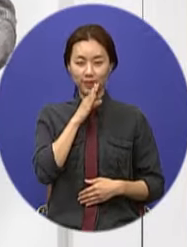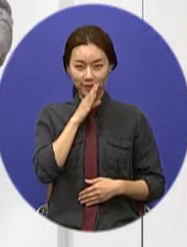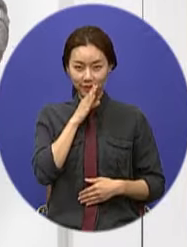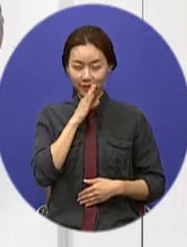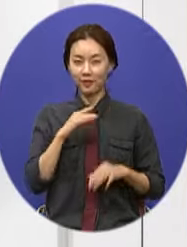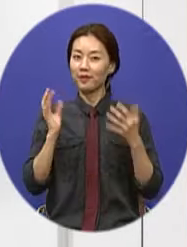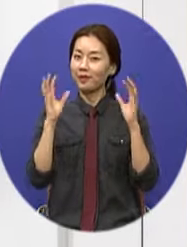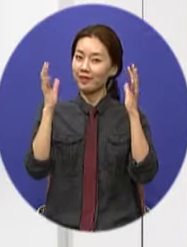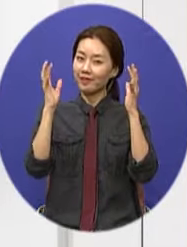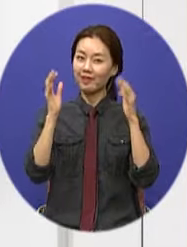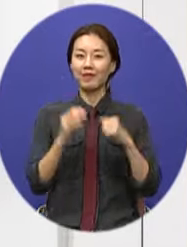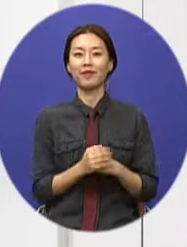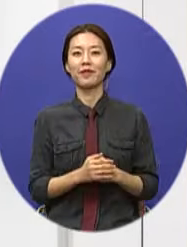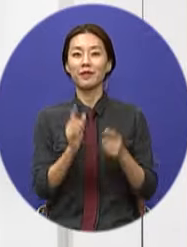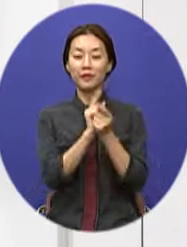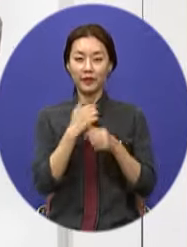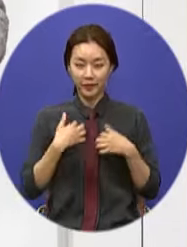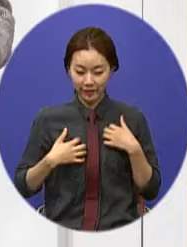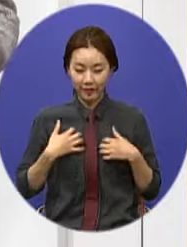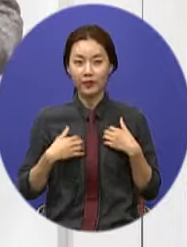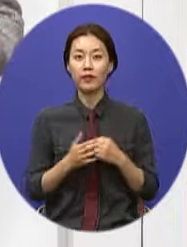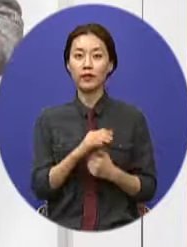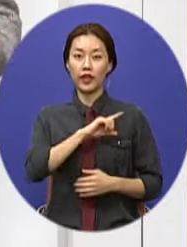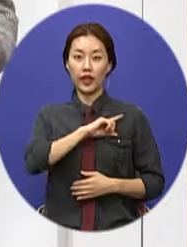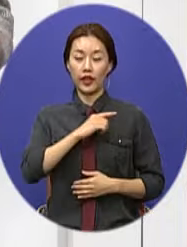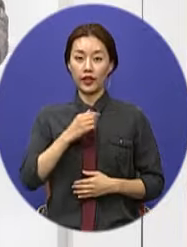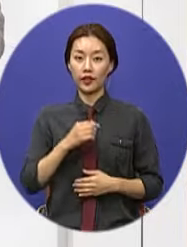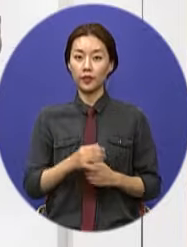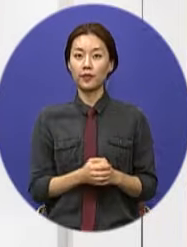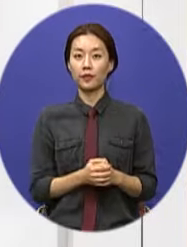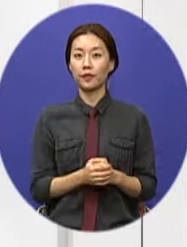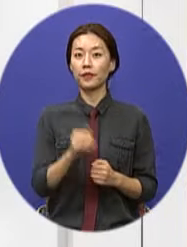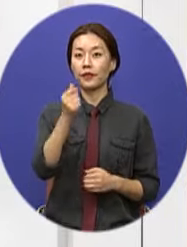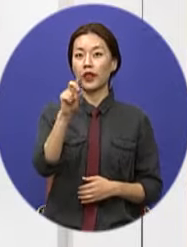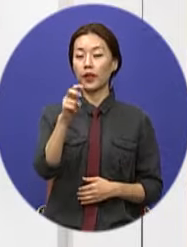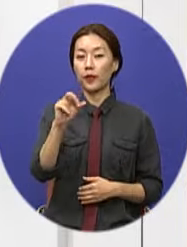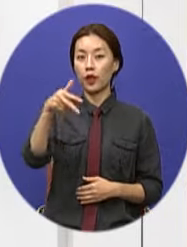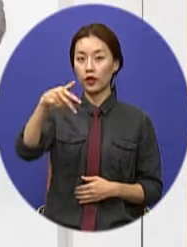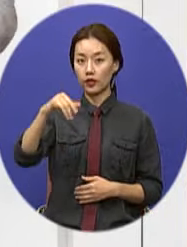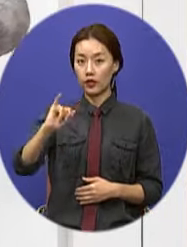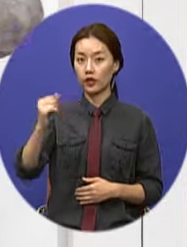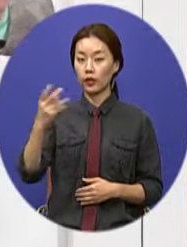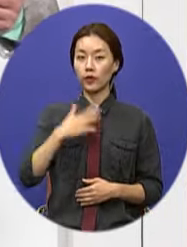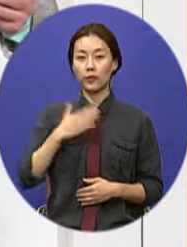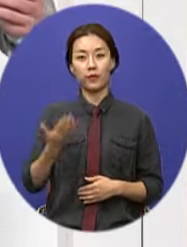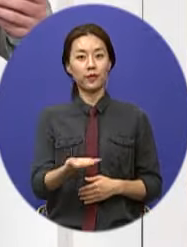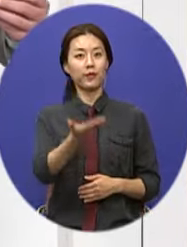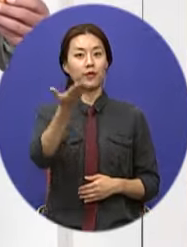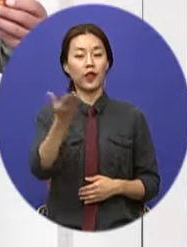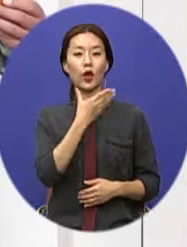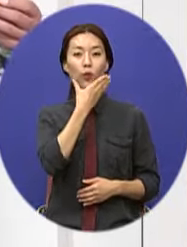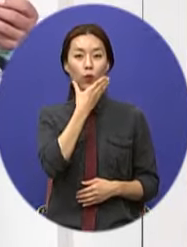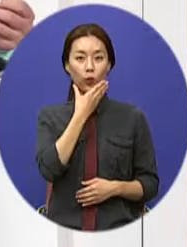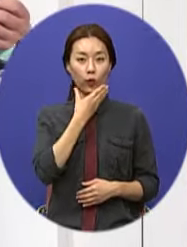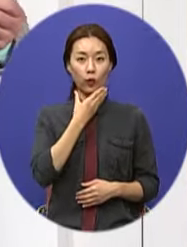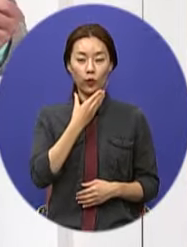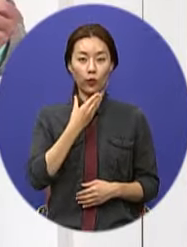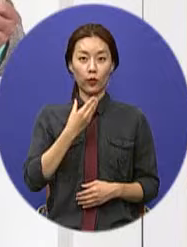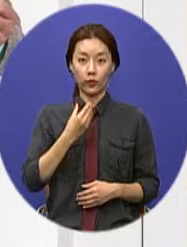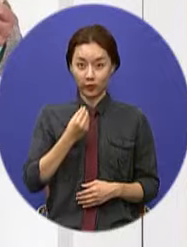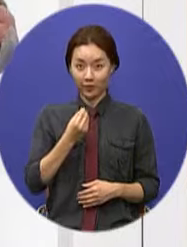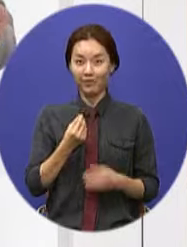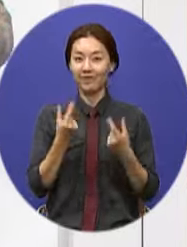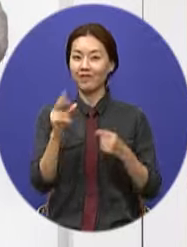진심으로 반갑습니다. 반갑습니다. 저는 반가반가의 함영지. 당신은